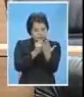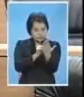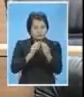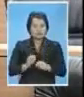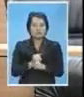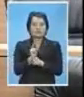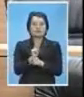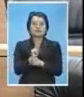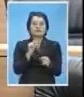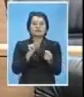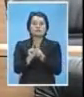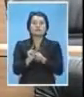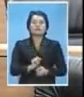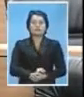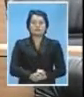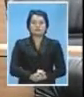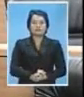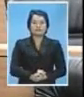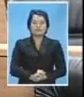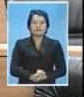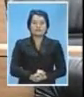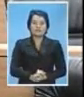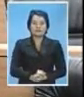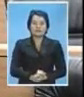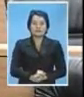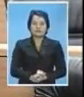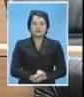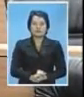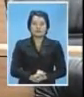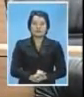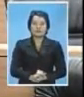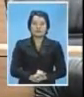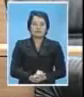ช่วงหนึ่งจะมีกลุ่มคนในฐานะซึ่งอยู่ใน